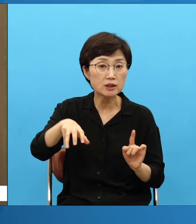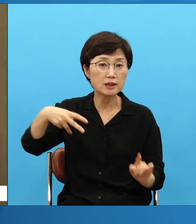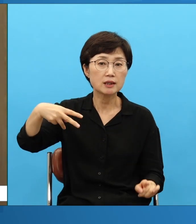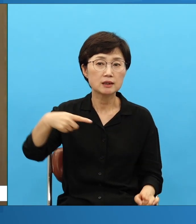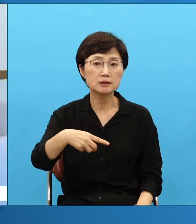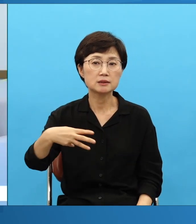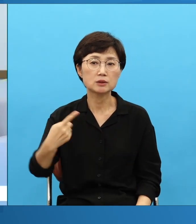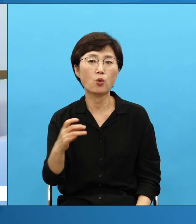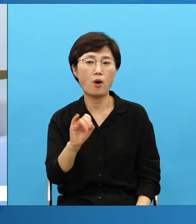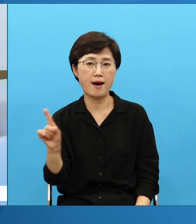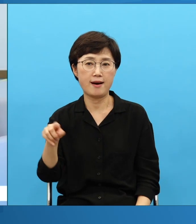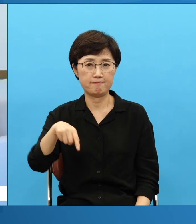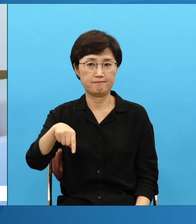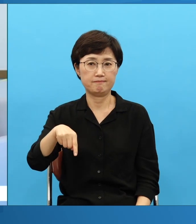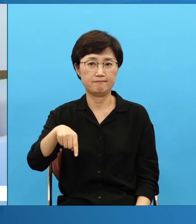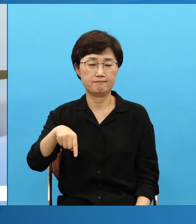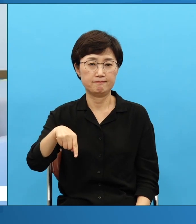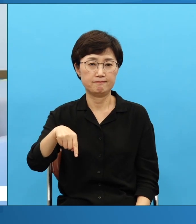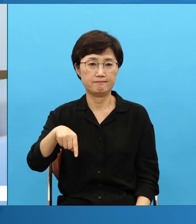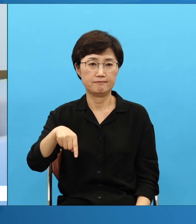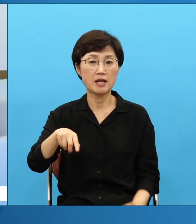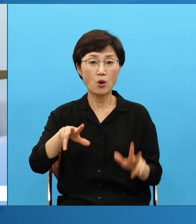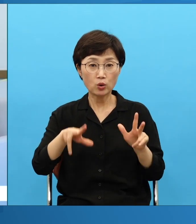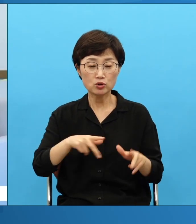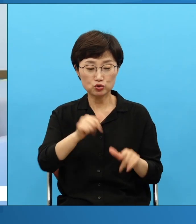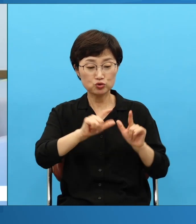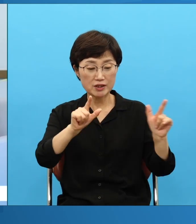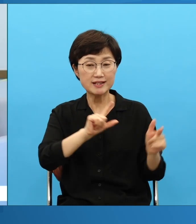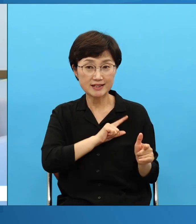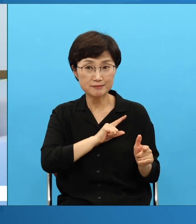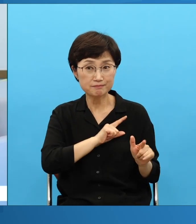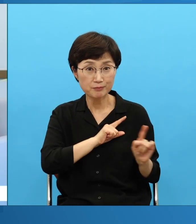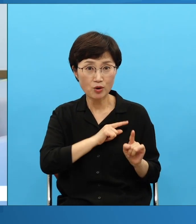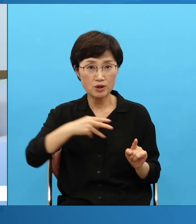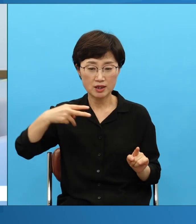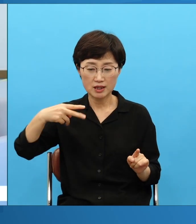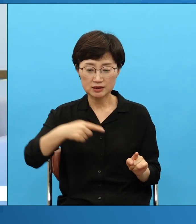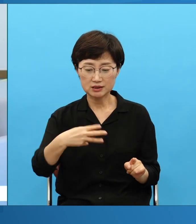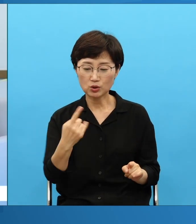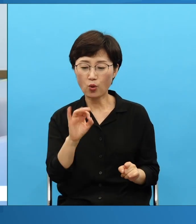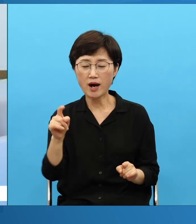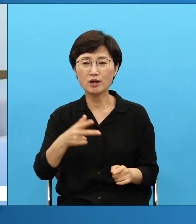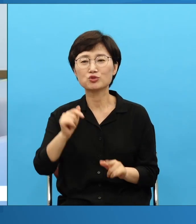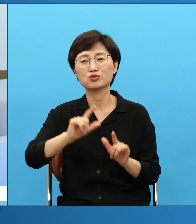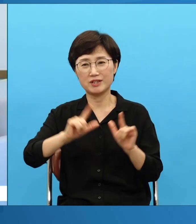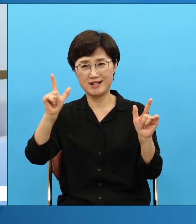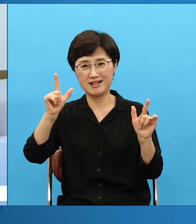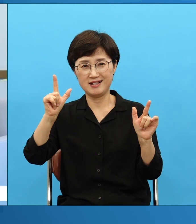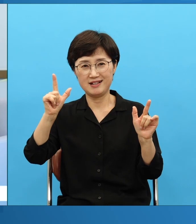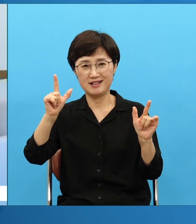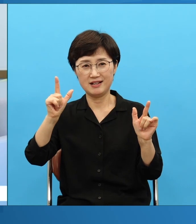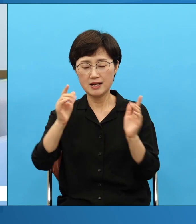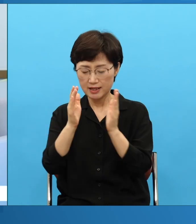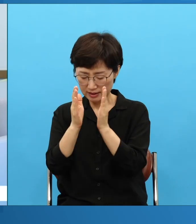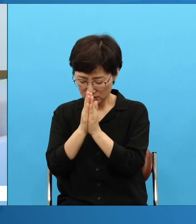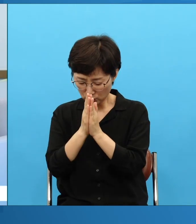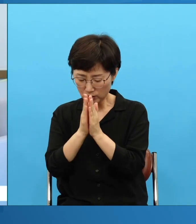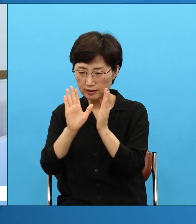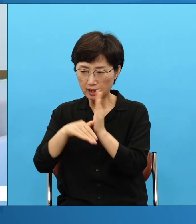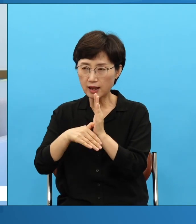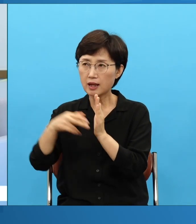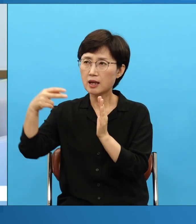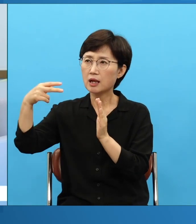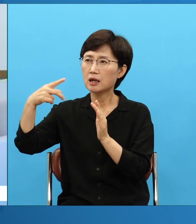드로아입니다. 그래서 제가 이름을 지어줬어요. 드로아 주일로 해라. 여러분이 기도할 때 드로아의 밤